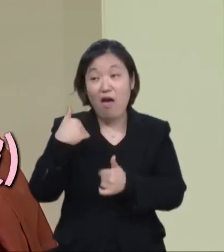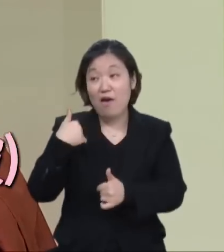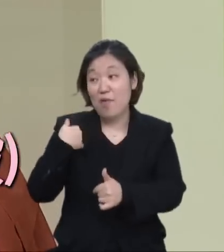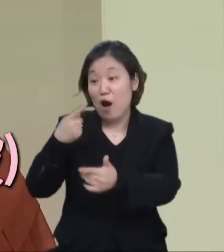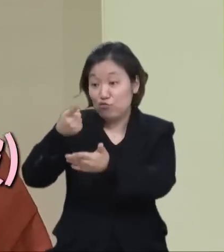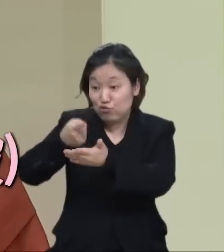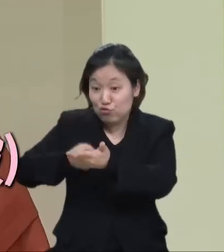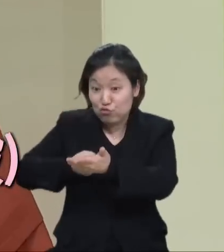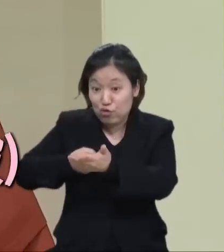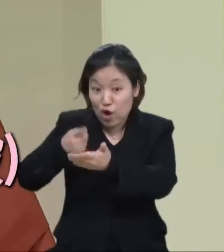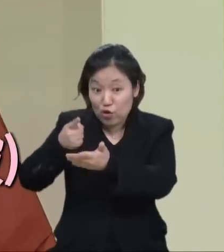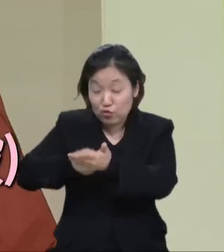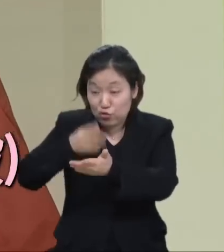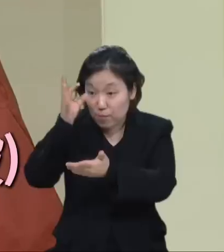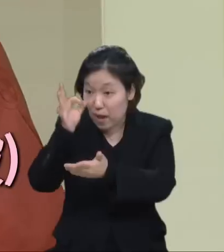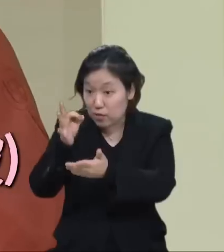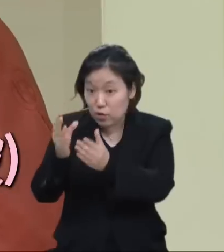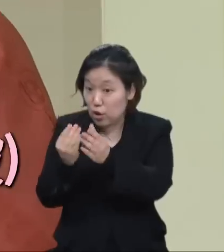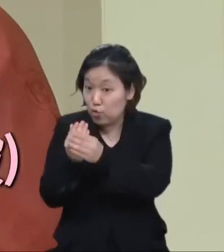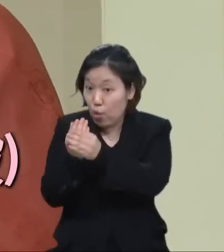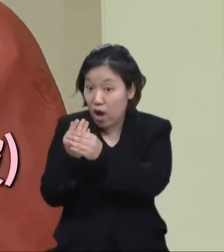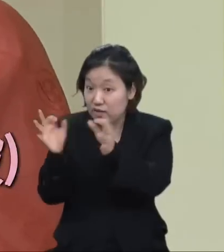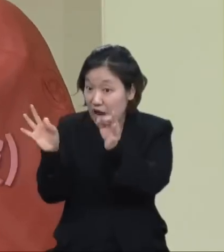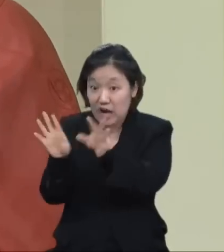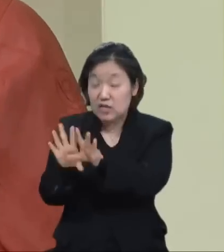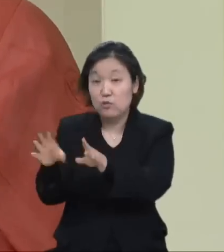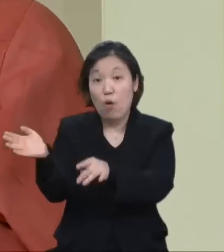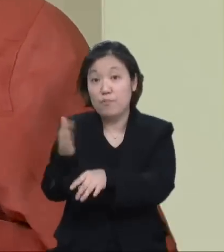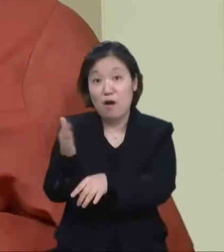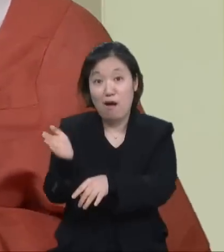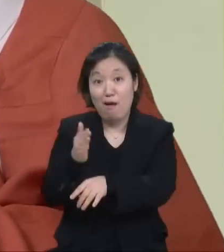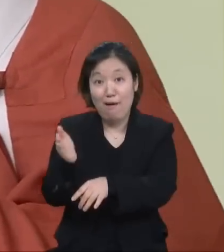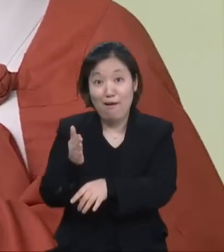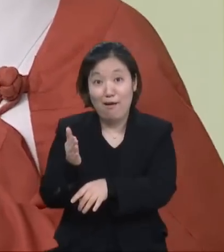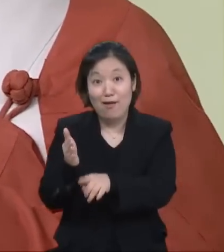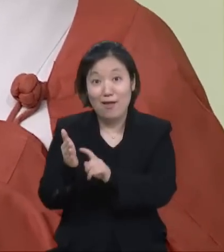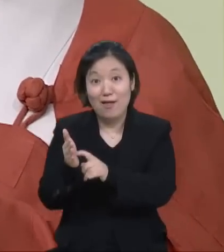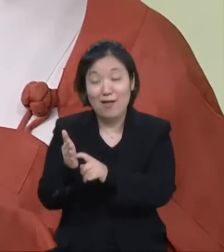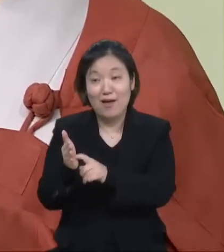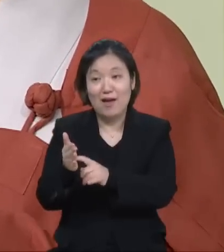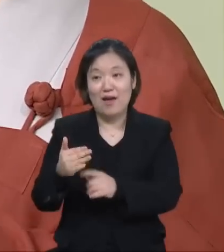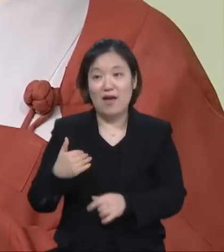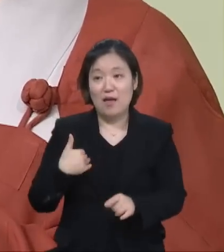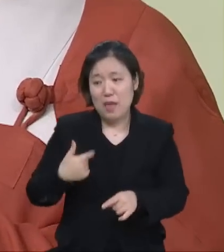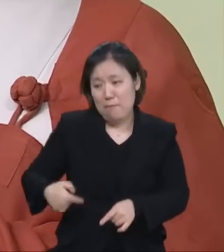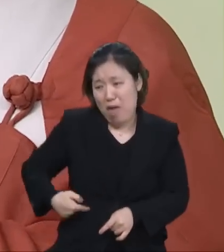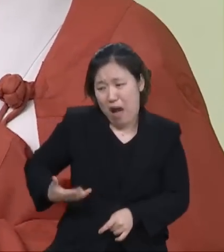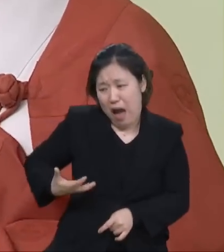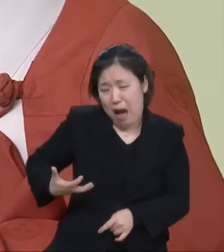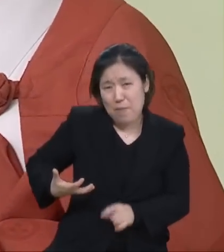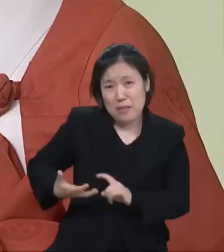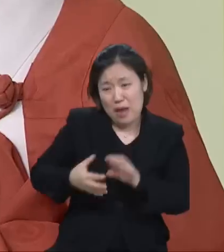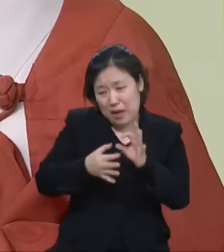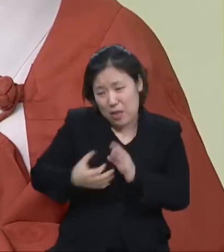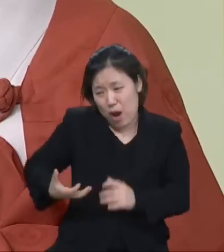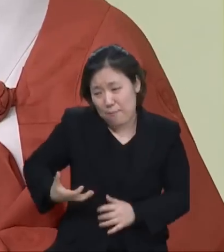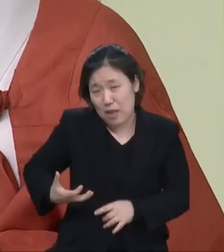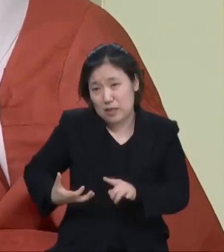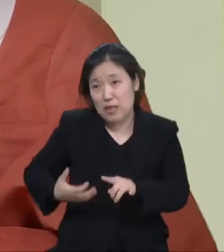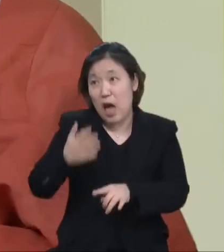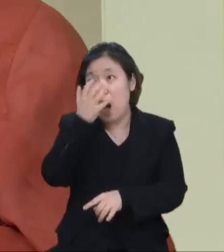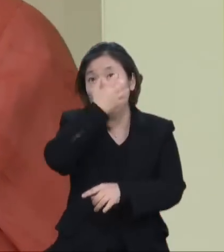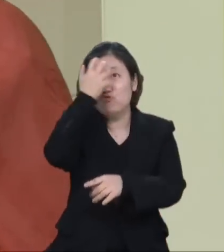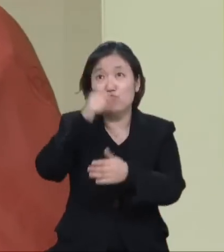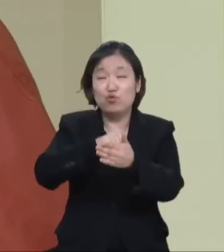수술을 받는데 뭐 종양이 사라졌다는 해 뭐 배가 너무나 아팠는데 꿈에서